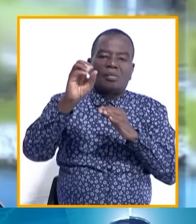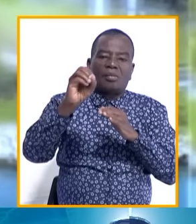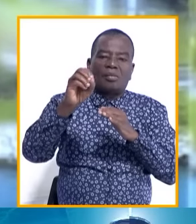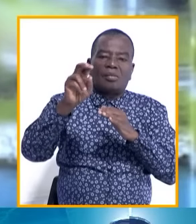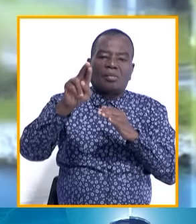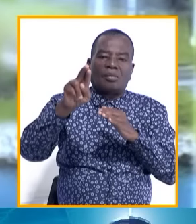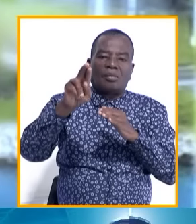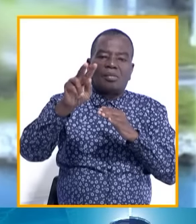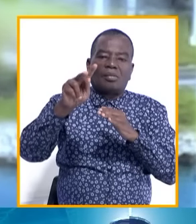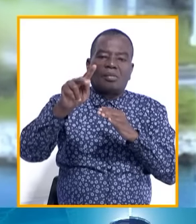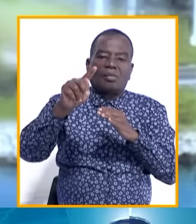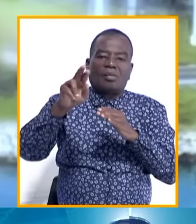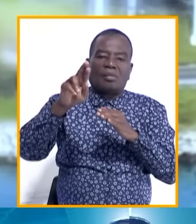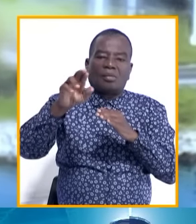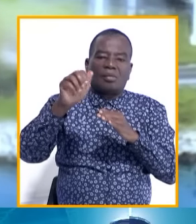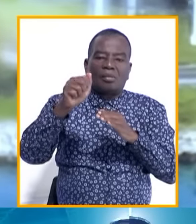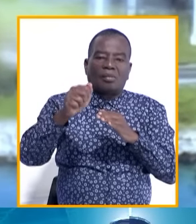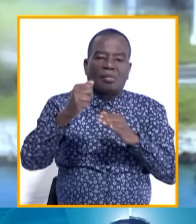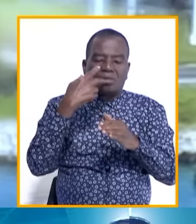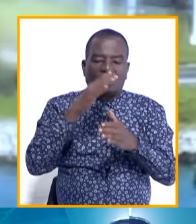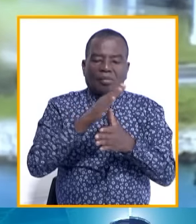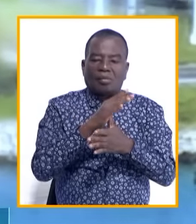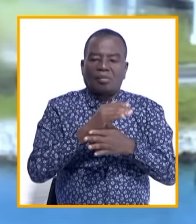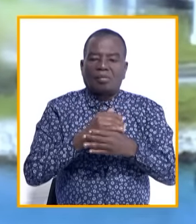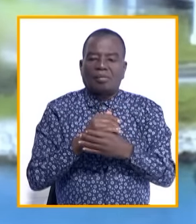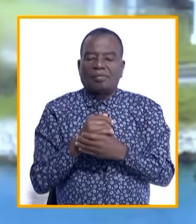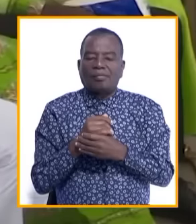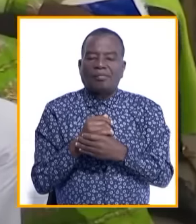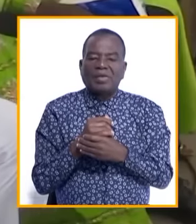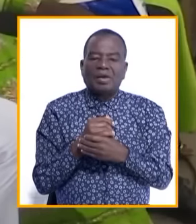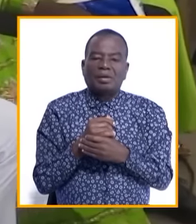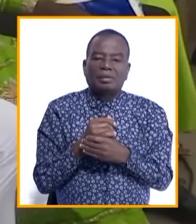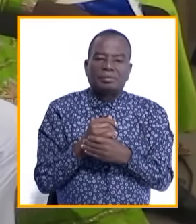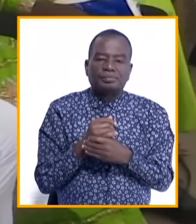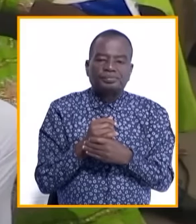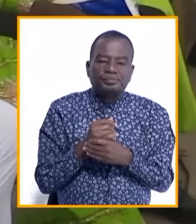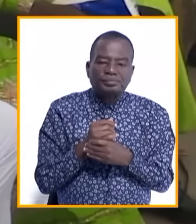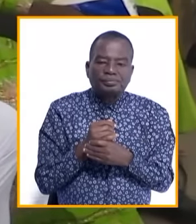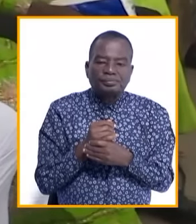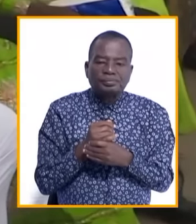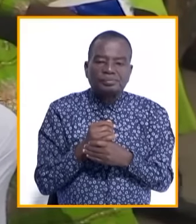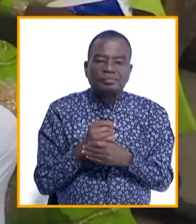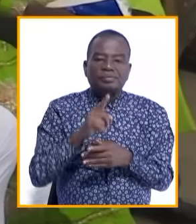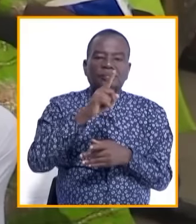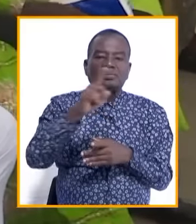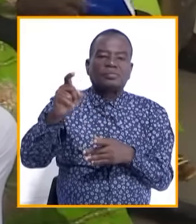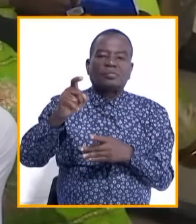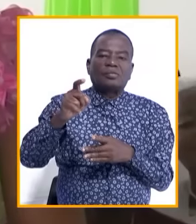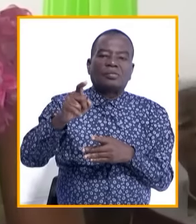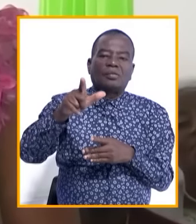Société des Transports Abidjanais, le point de Espérance Kisoki et Didier Nguessan.